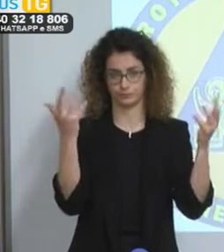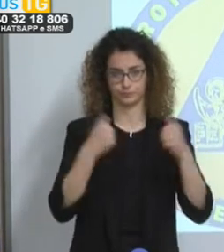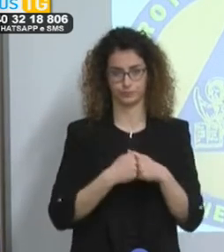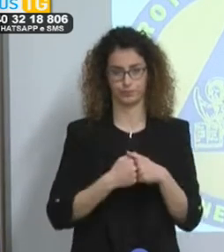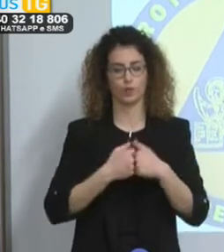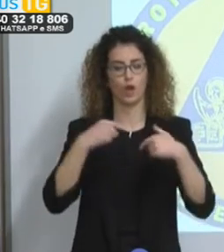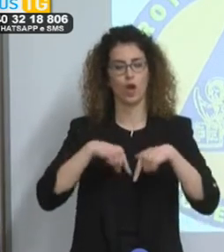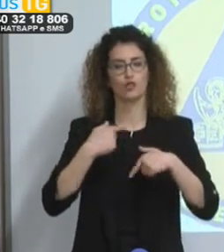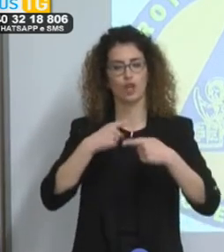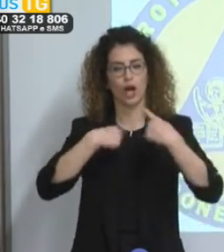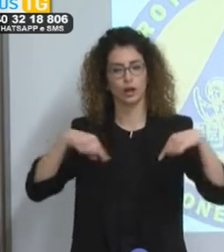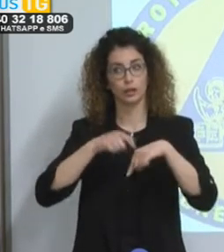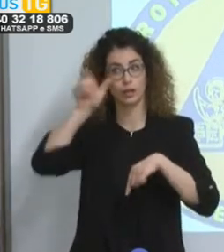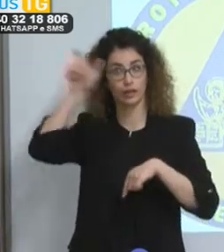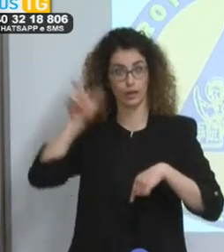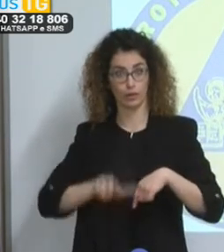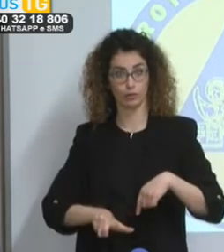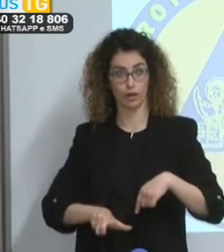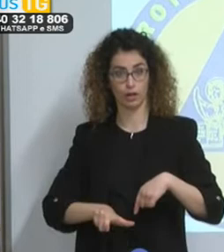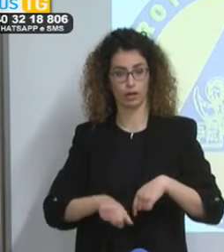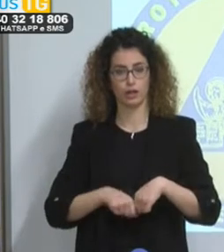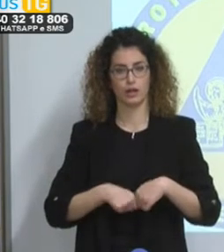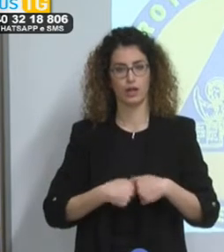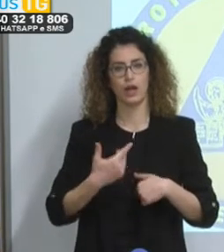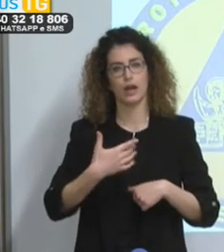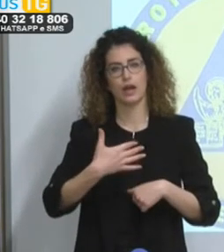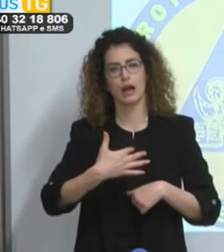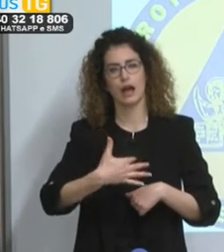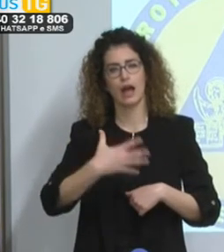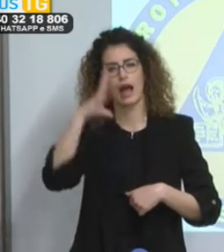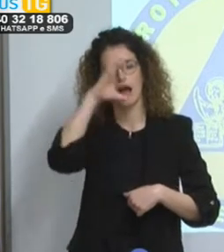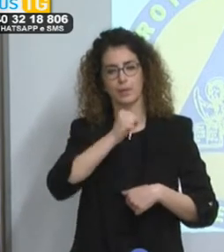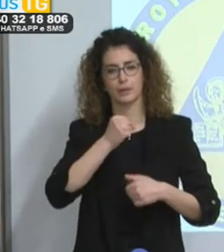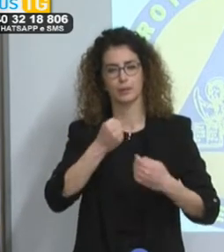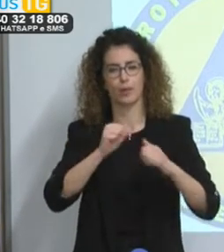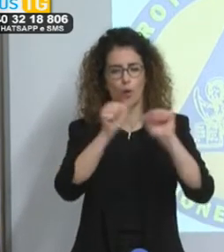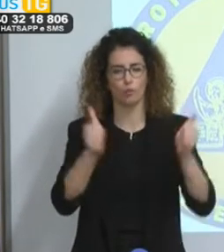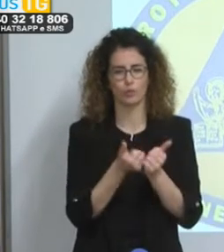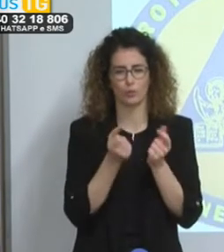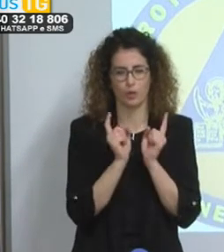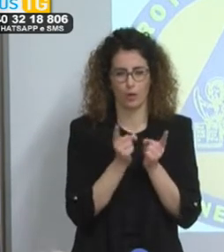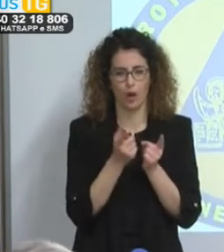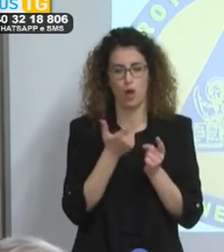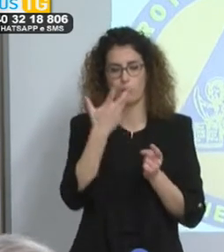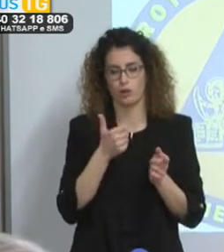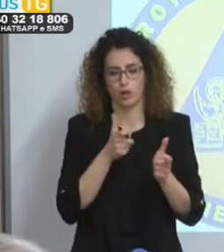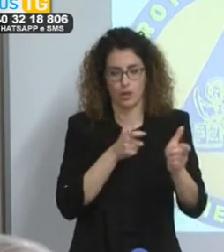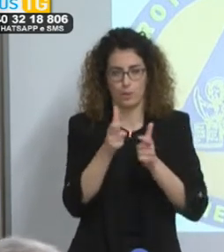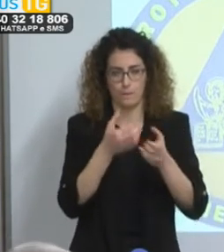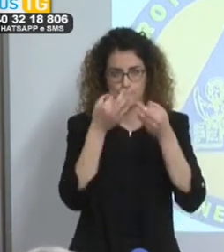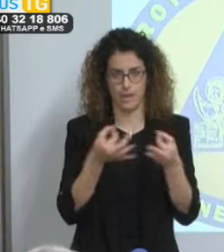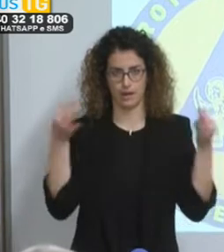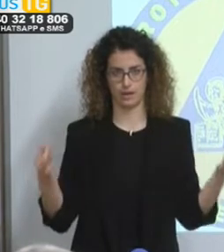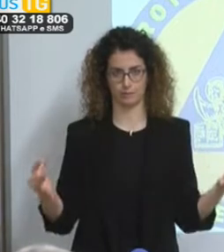oggi c'è una riunione a livello nazionale per decidere un po' le modalità, perché vogliamo comunicarvele esattamente.